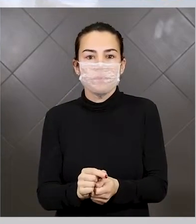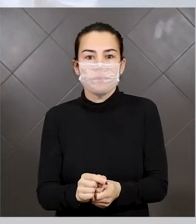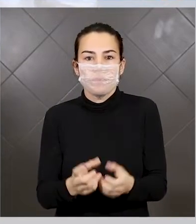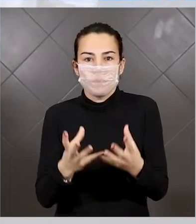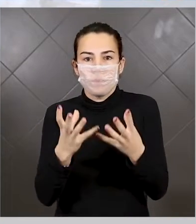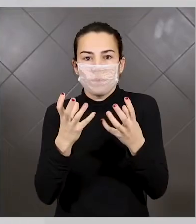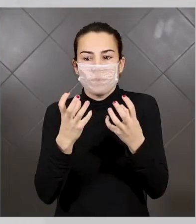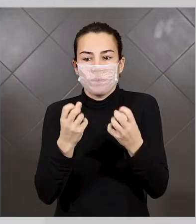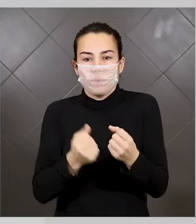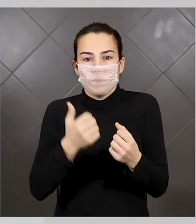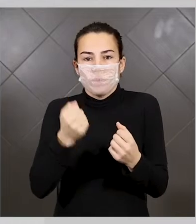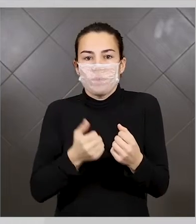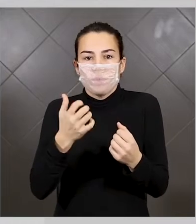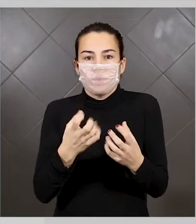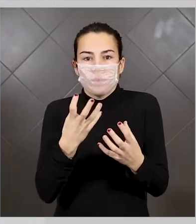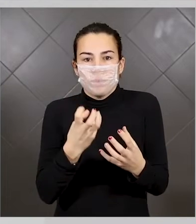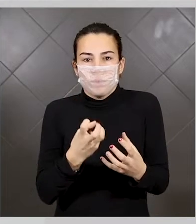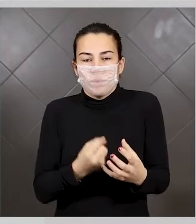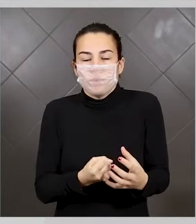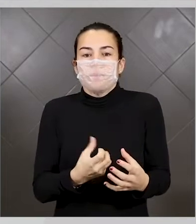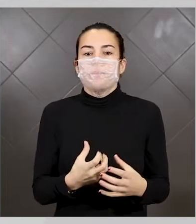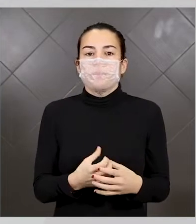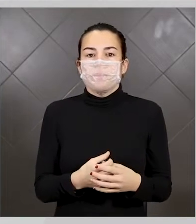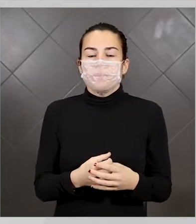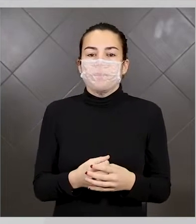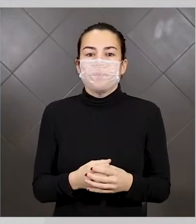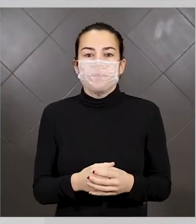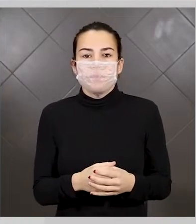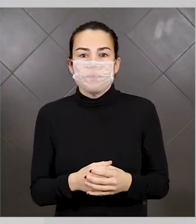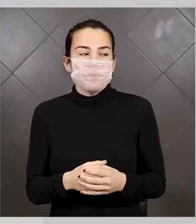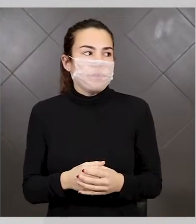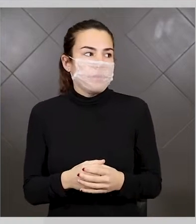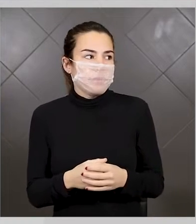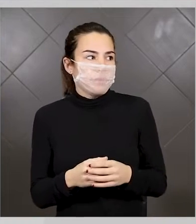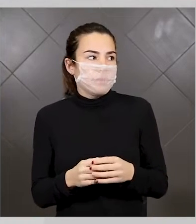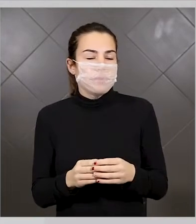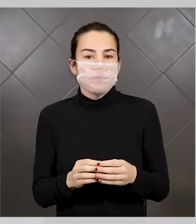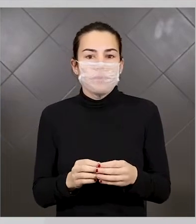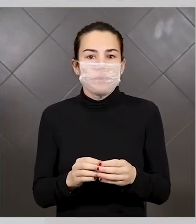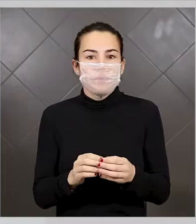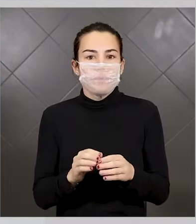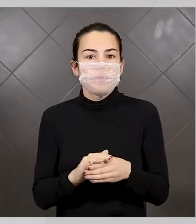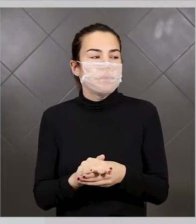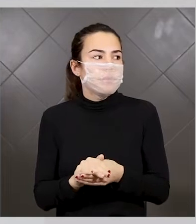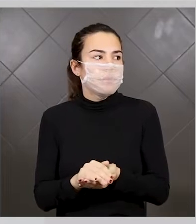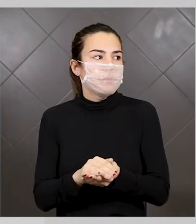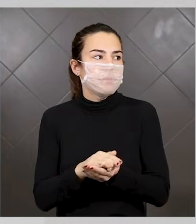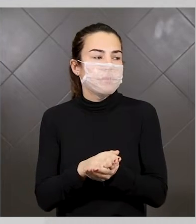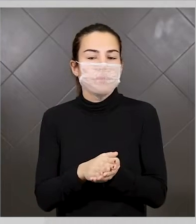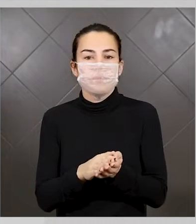el brioix. Si ho congeléssim tot d'una, al final el que tenim és que Les parts de, ja on ha tocat